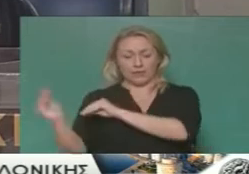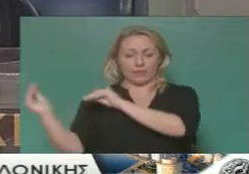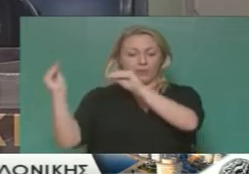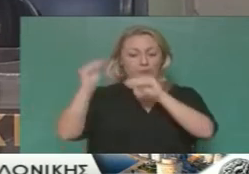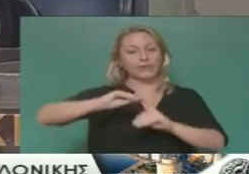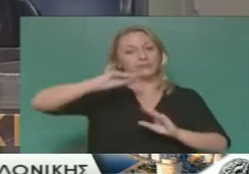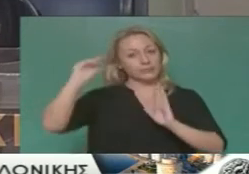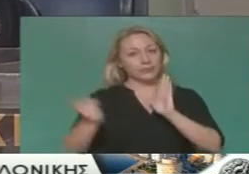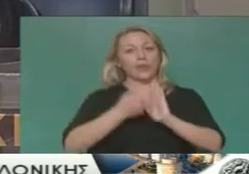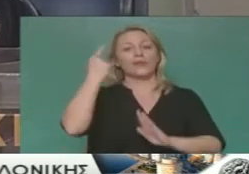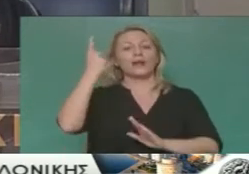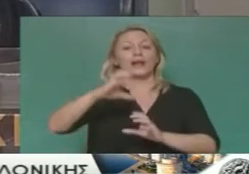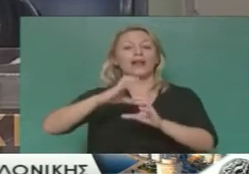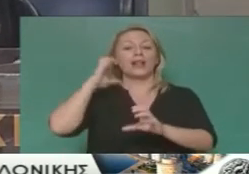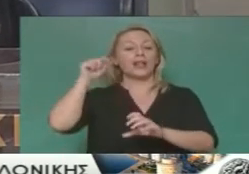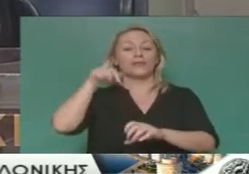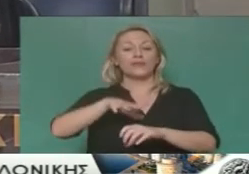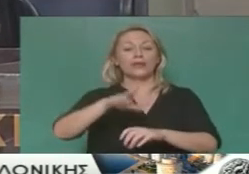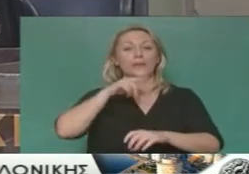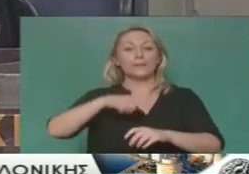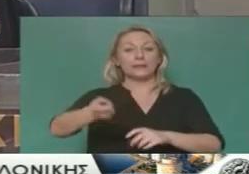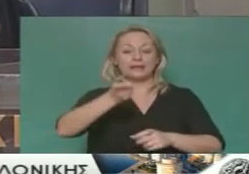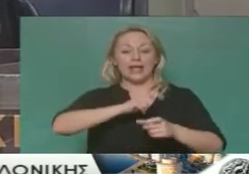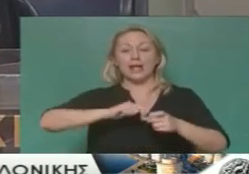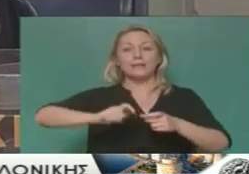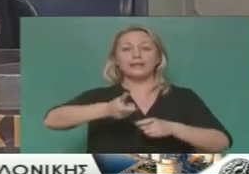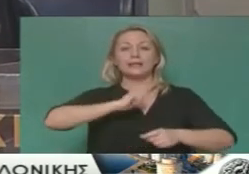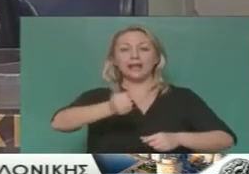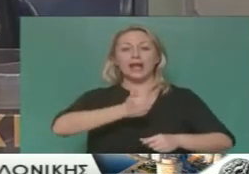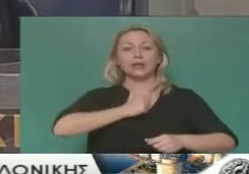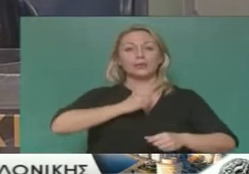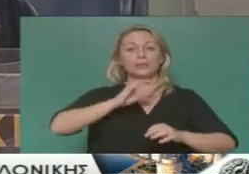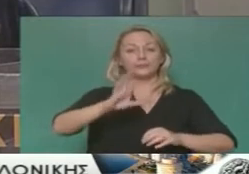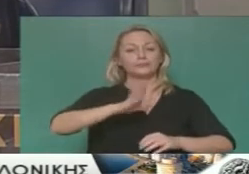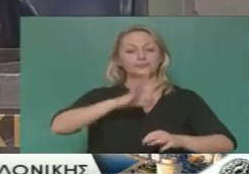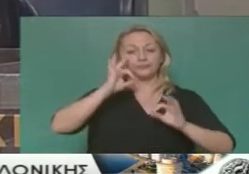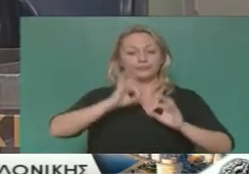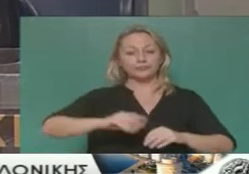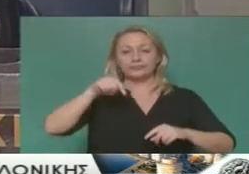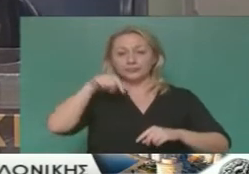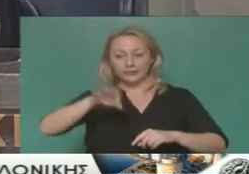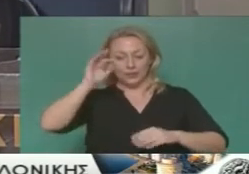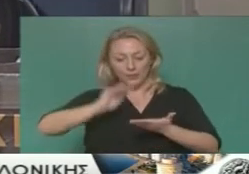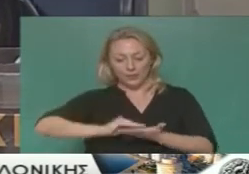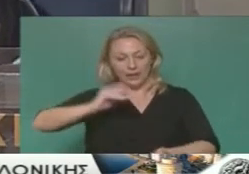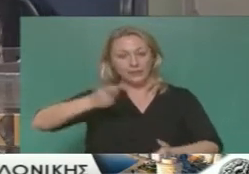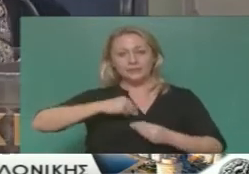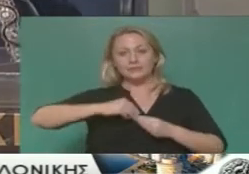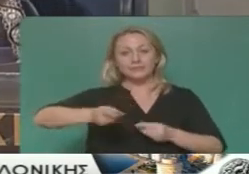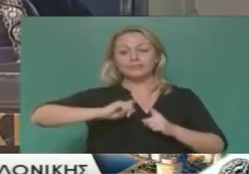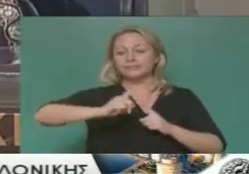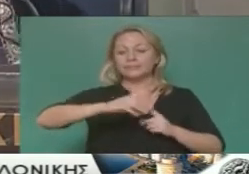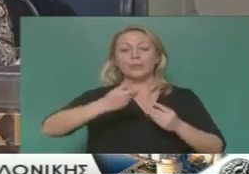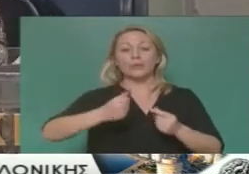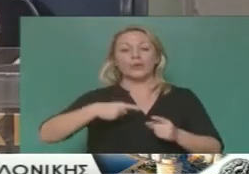Θεσσαλονίκη λειτουργήσαν λεωφορεία ως ατομική επιχείρηση για να προσφέρουν υπηρεσίες μετακίνησης στην πόλη που μεγάλωσε. Μετά από